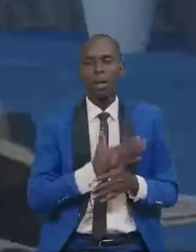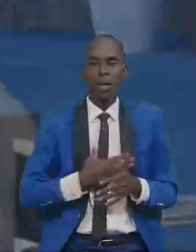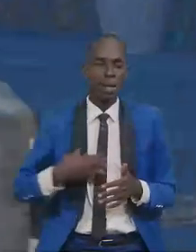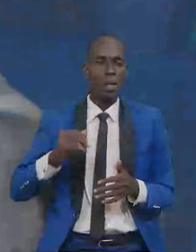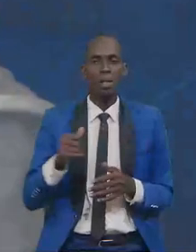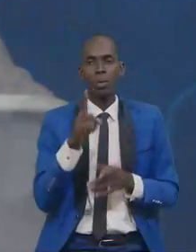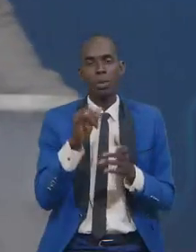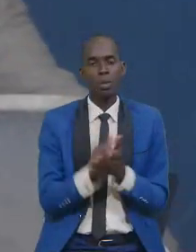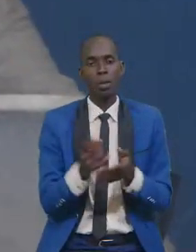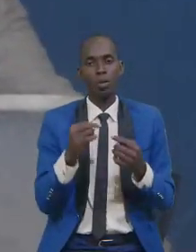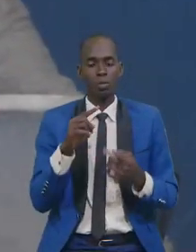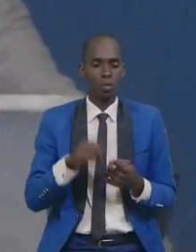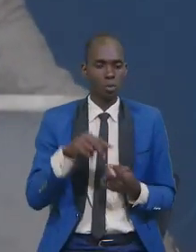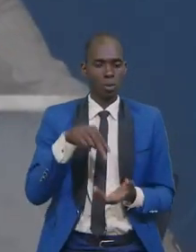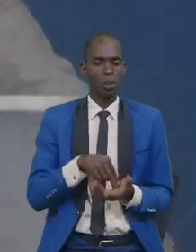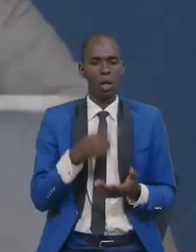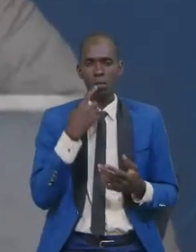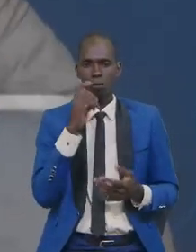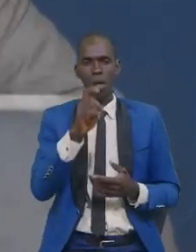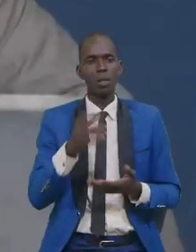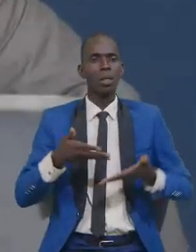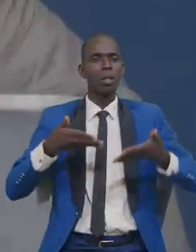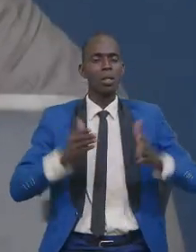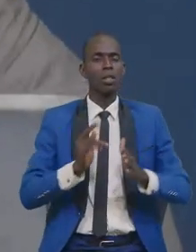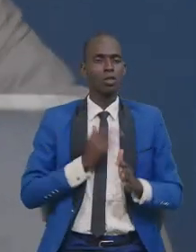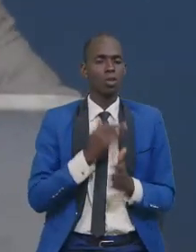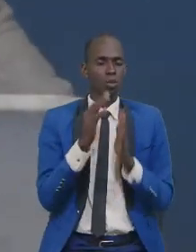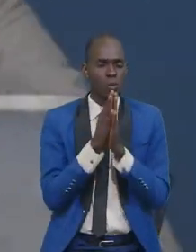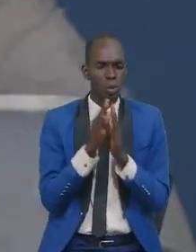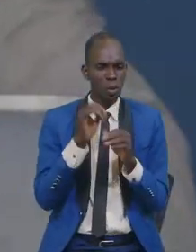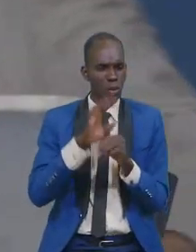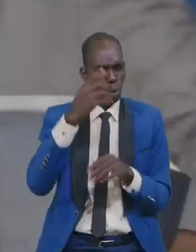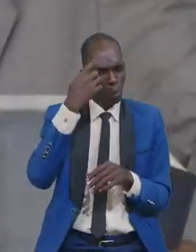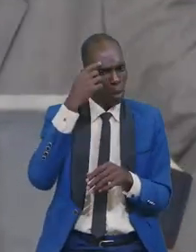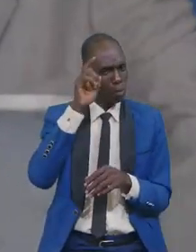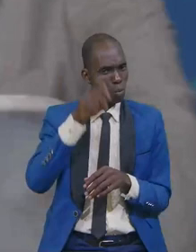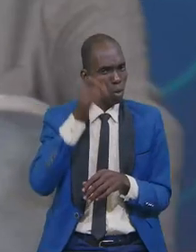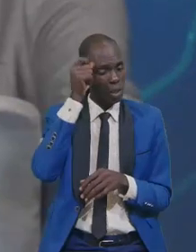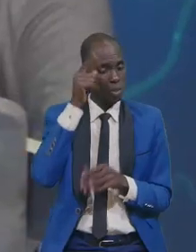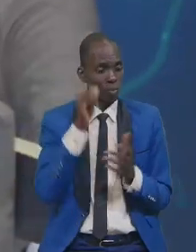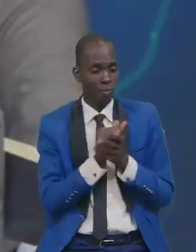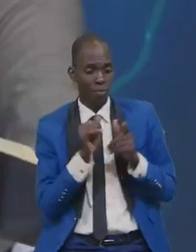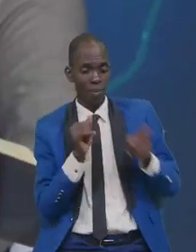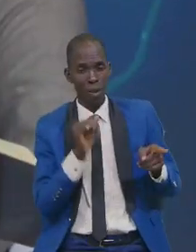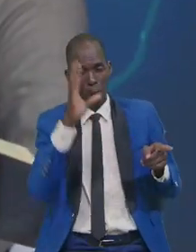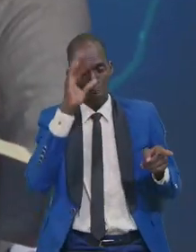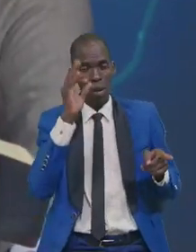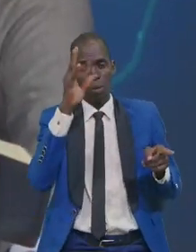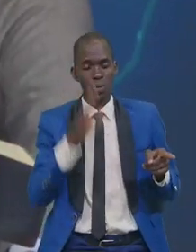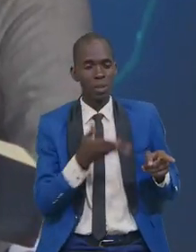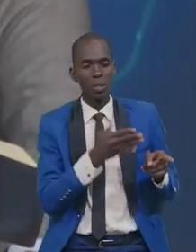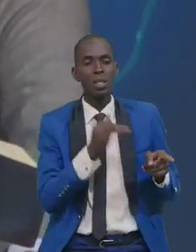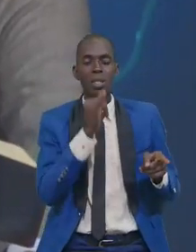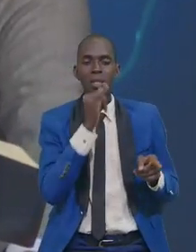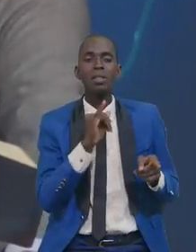Cet ancien vient te tenir et il dit, prions dans votre esprit, comprenez qu'il représente